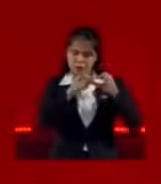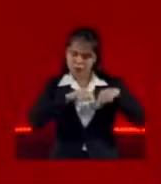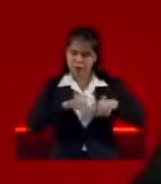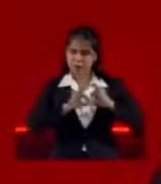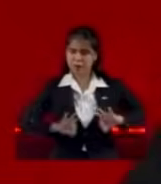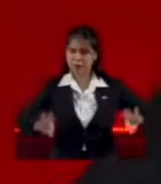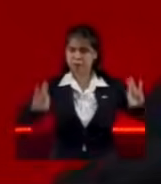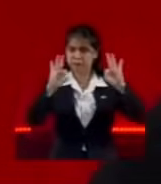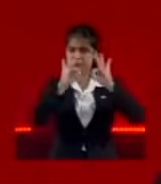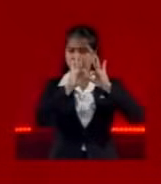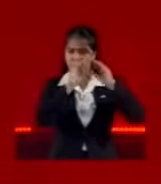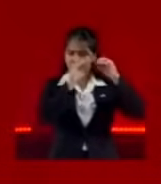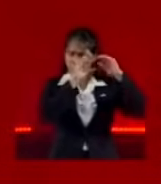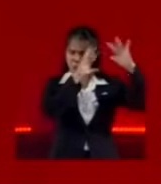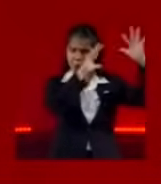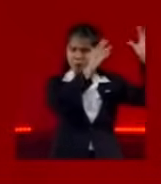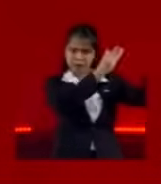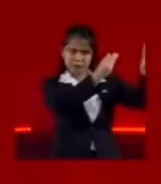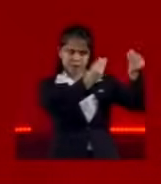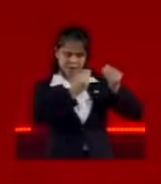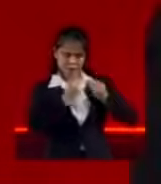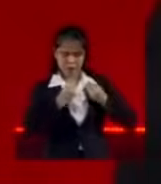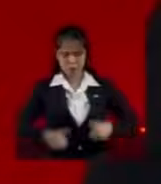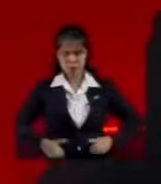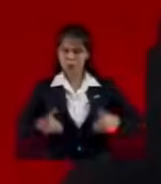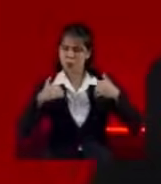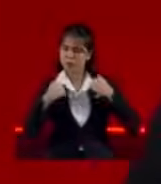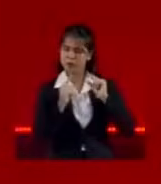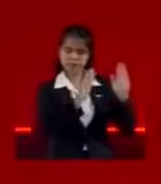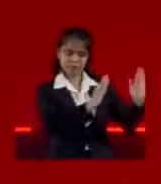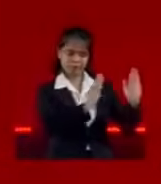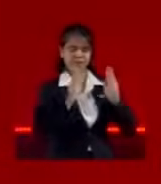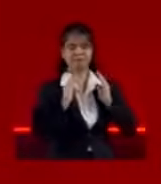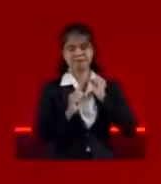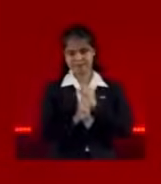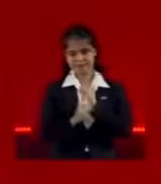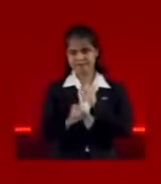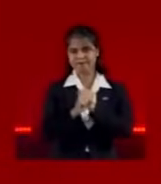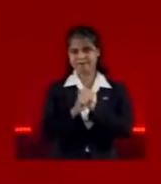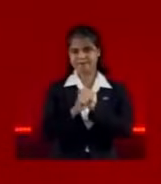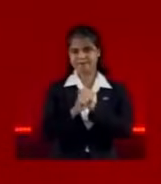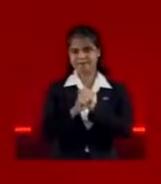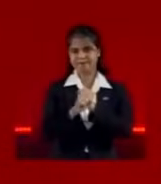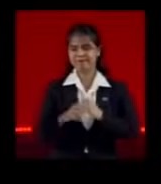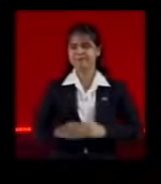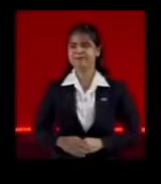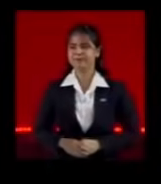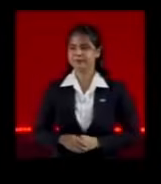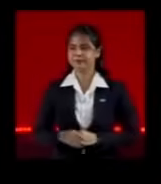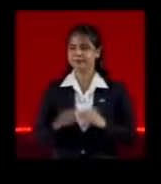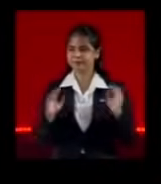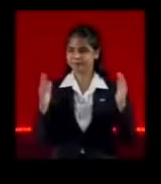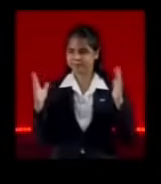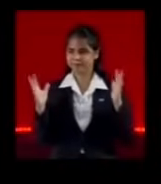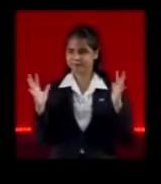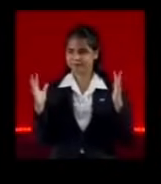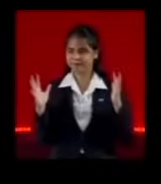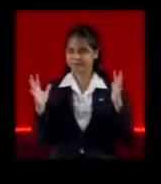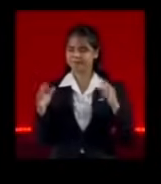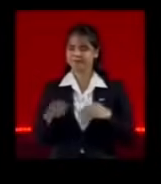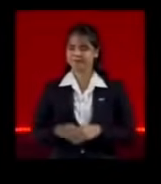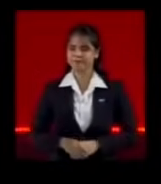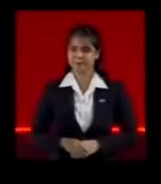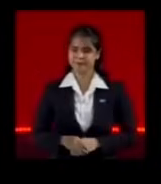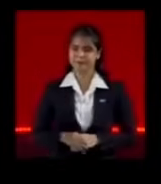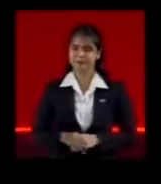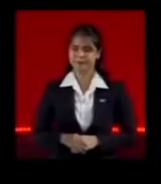ริงเนี่ยพรรคก็อาจจะแตกได้นะเพราะว่าก็มีคนที่เสียใจเยอะเหมือนกันว่าทำไมตัวเองฉันไม่ได้ตำแหน่งหรือการ